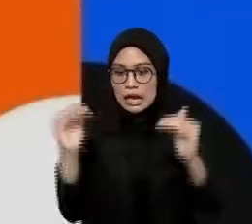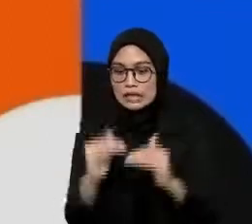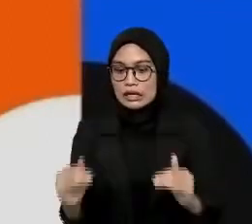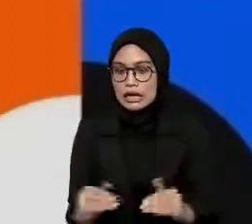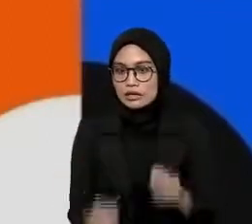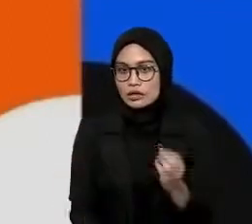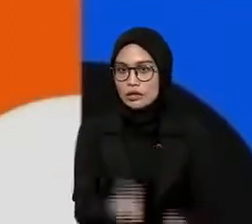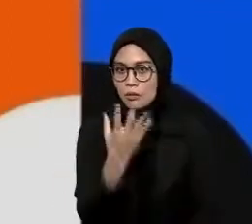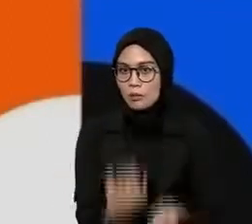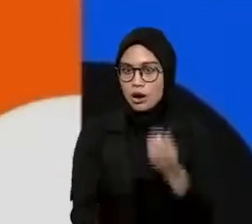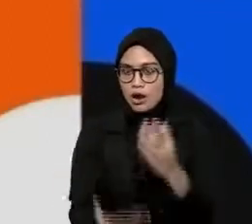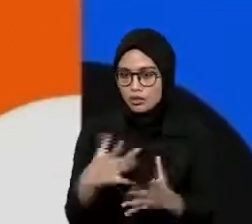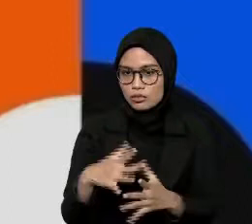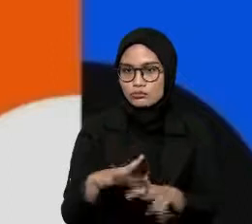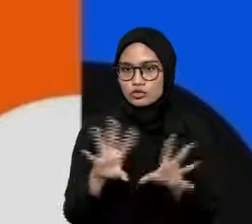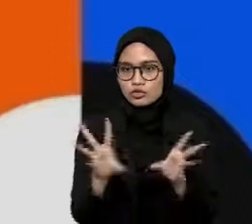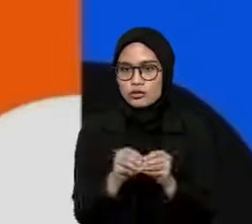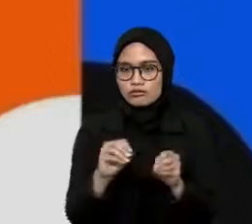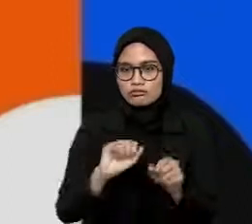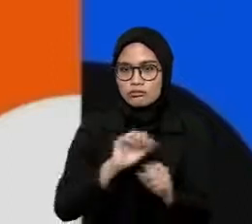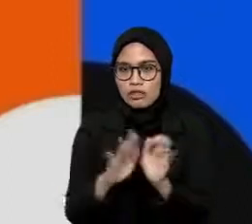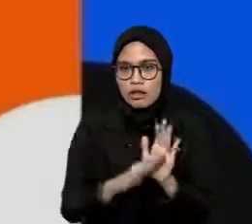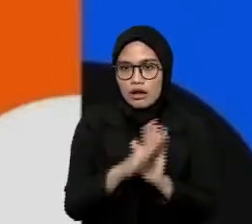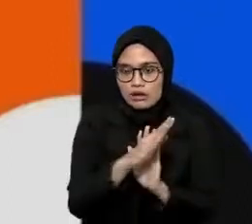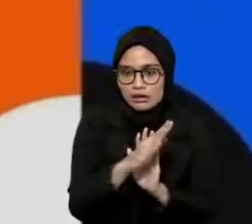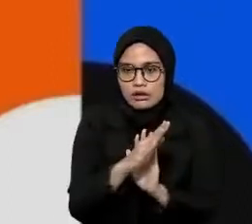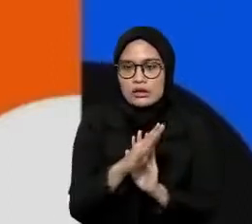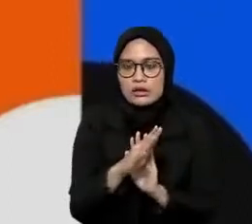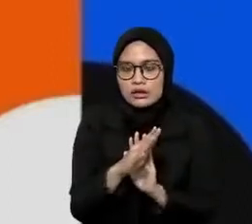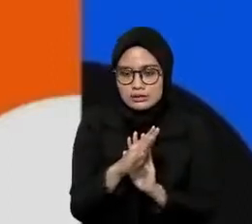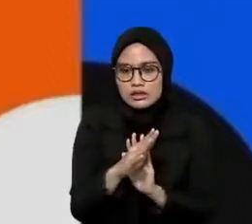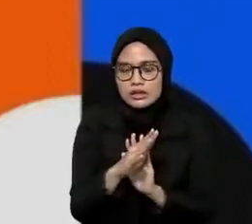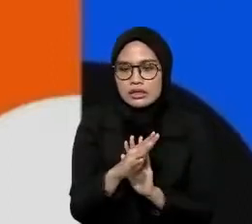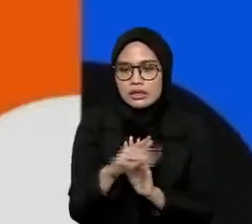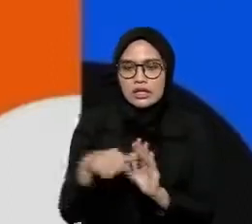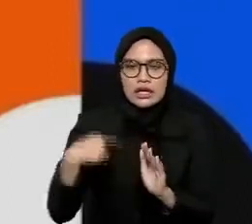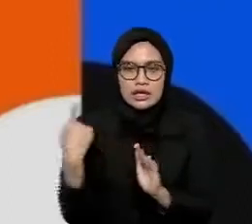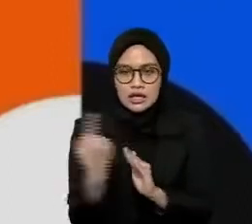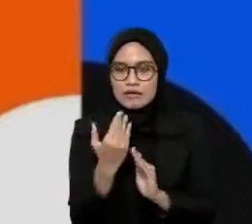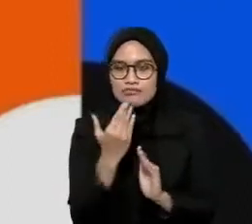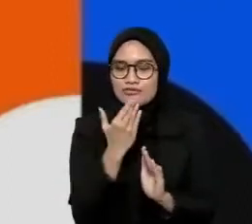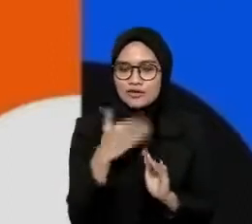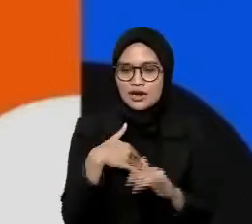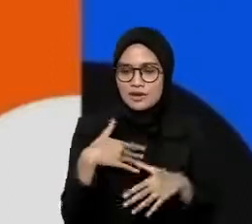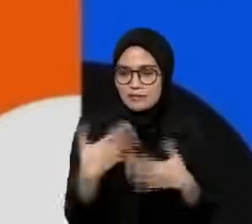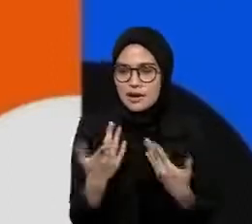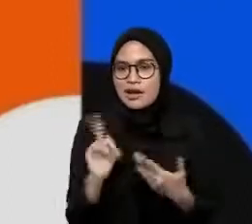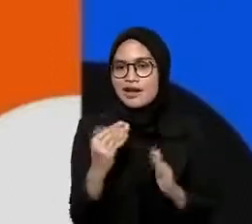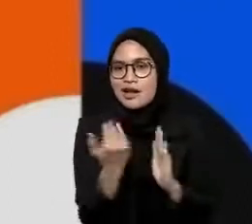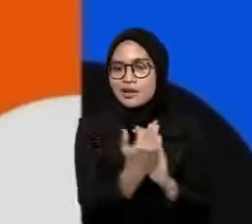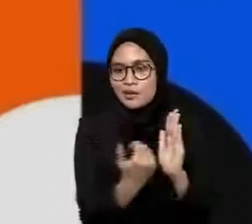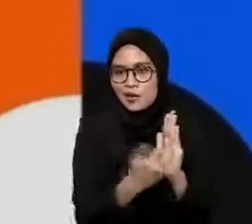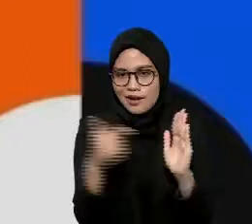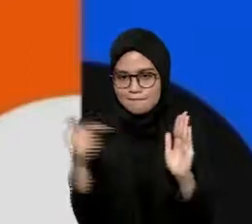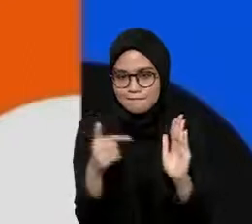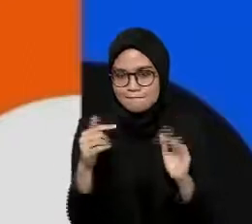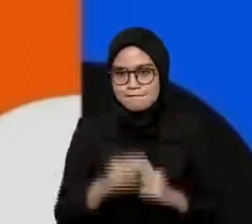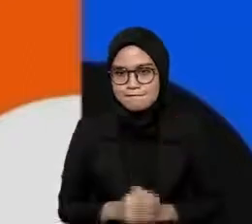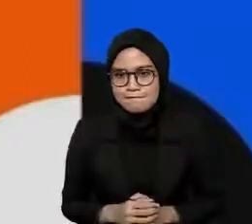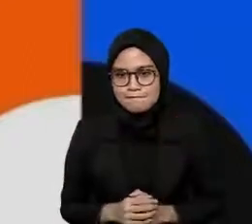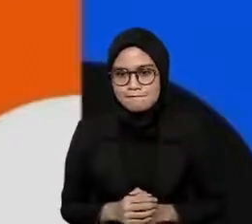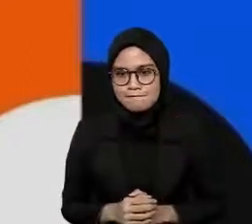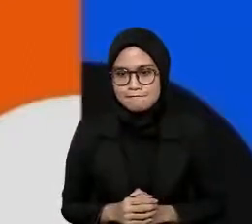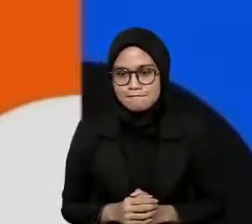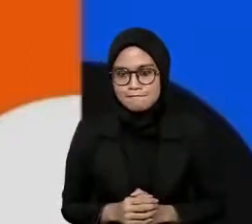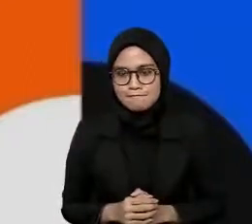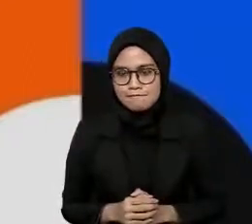angkanya setidaknya sudah kita bisa dapatkan dari hasil survei tadi. Secara umum, kebijakan pengendalian transportasi dilakukan